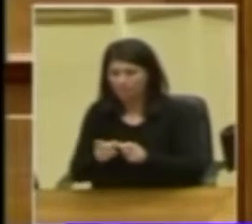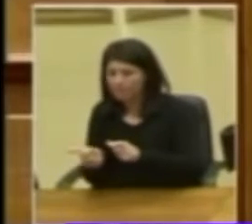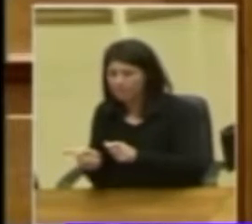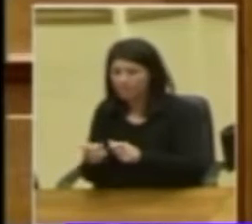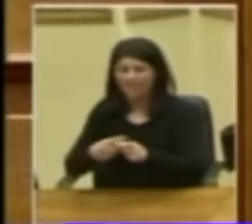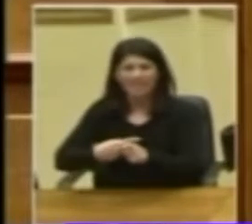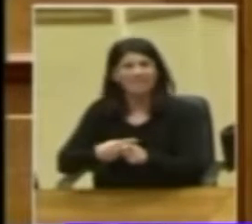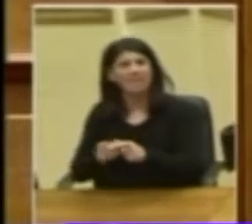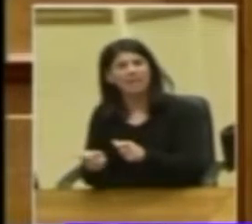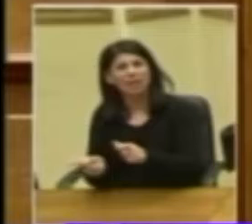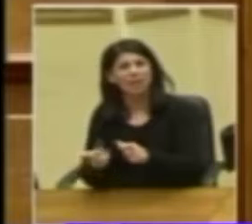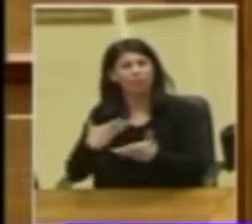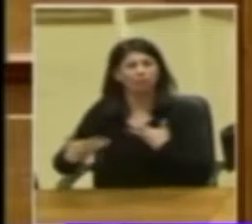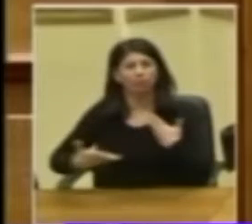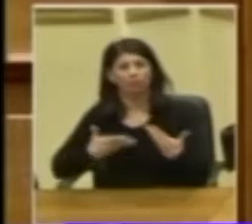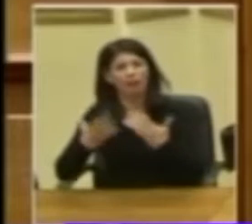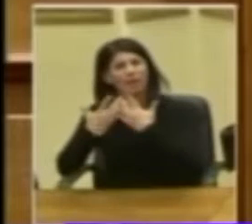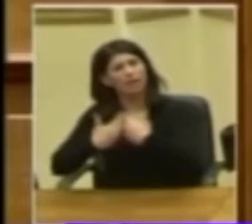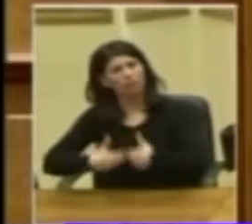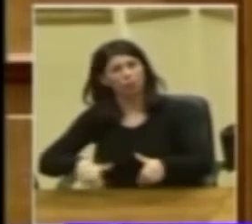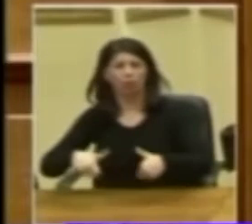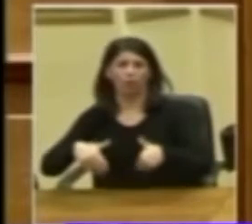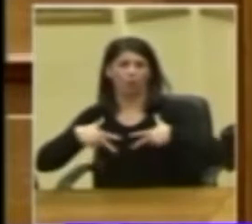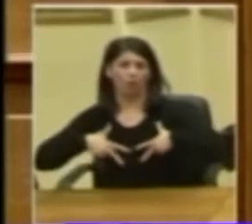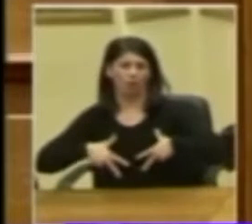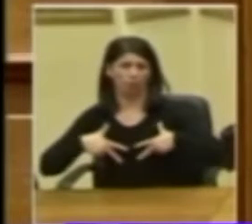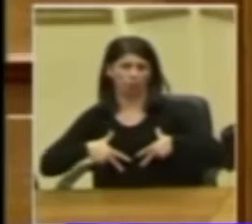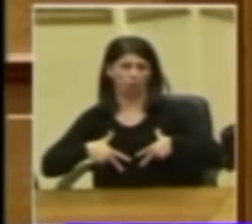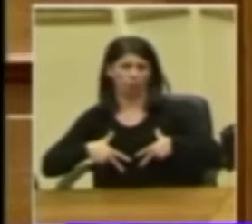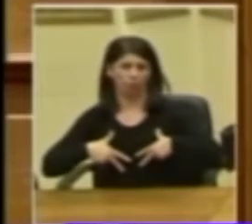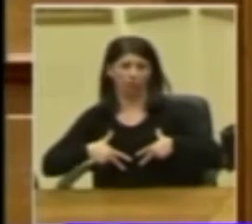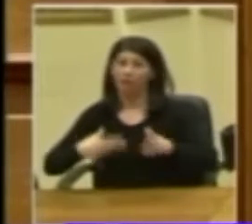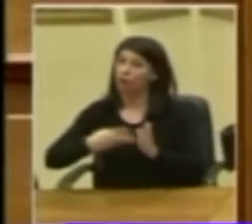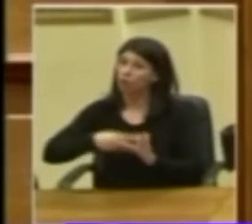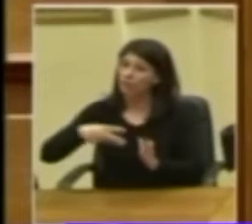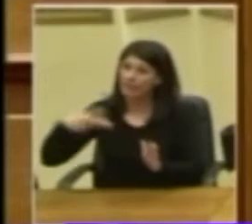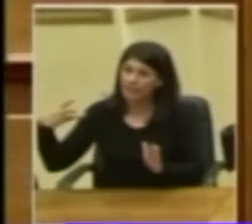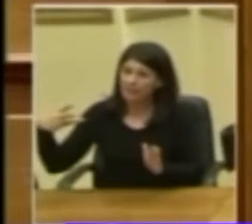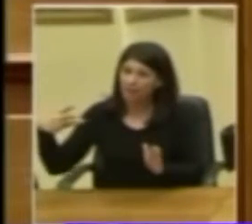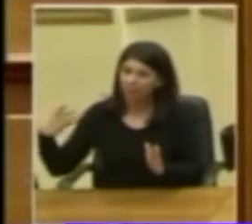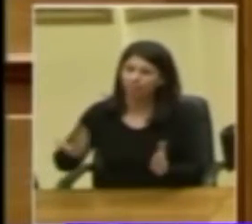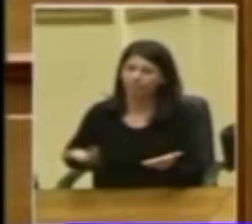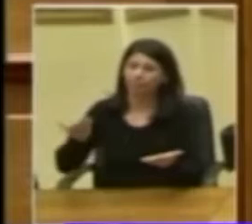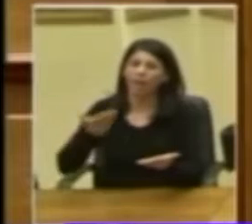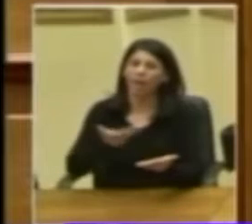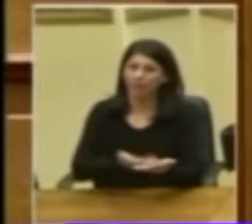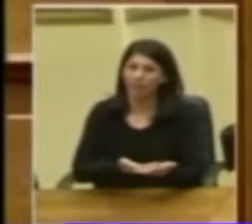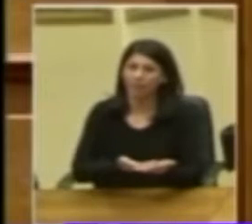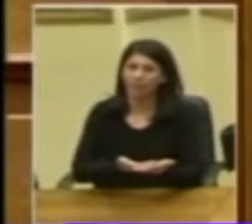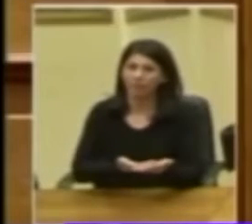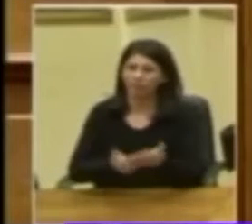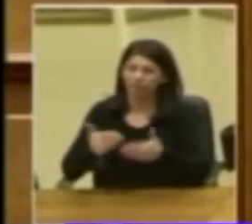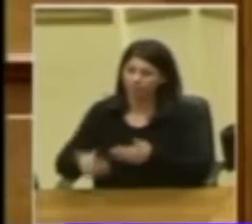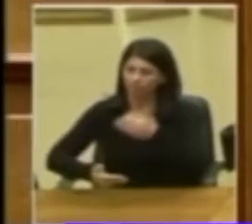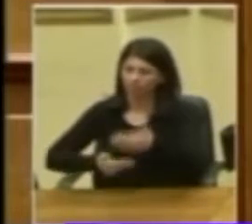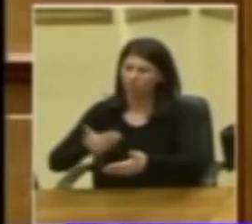ενός σύγχρονου και λειτουργικού κράτους. Ο ΣΥΡΙΖΑ κατέθεσε μια σειρά